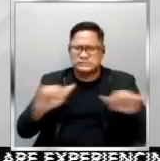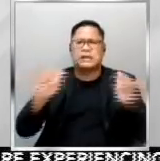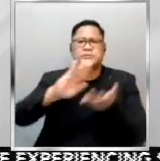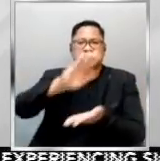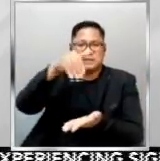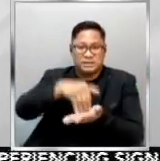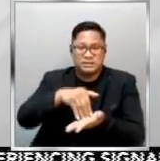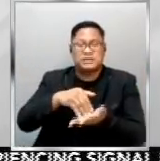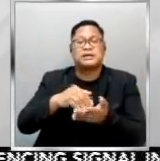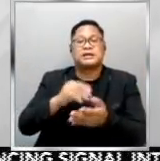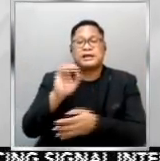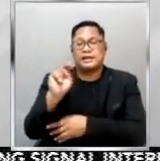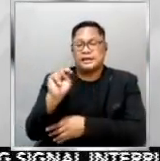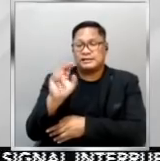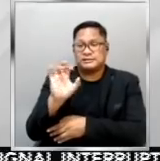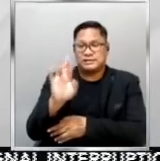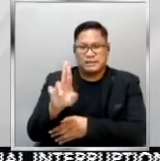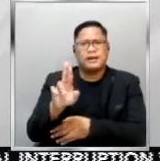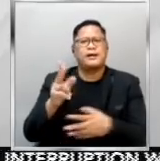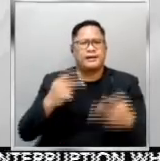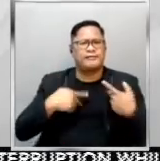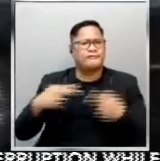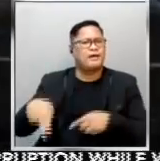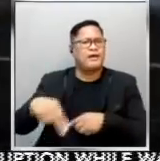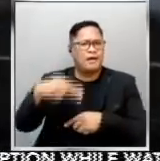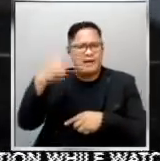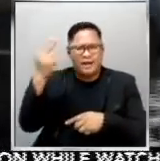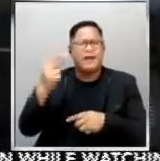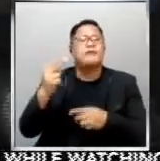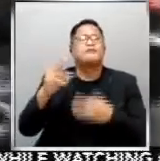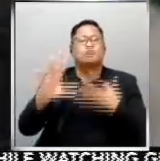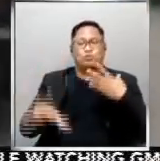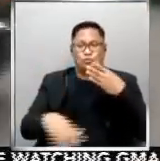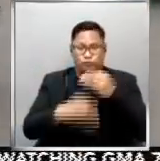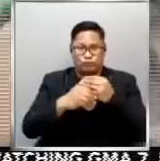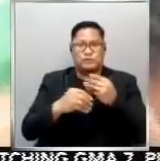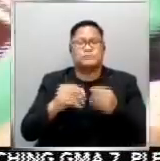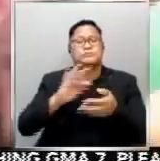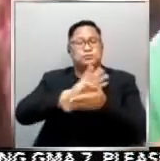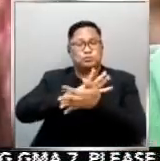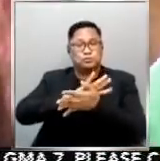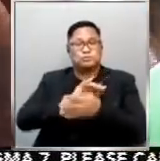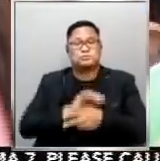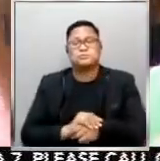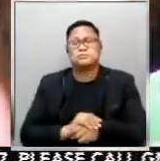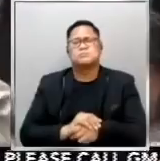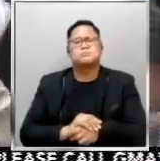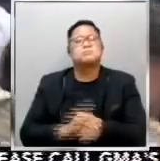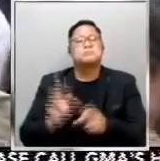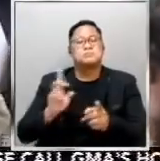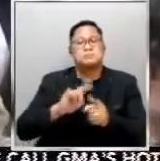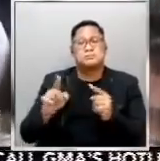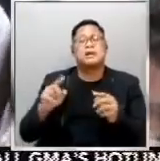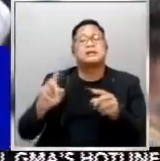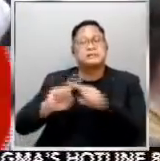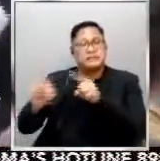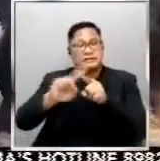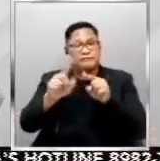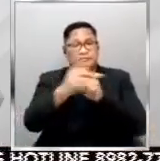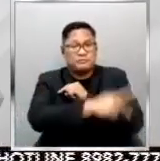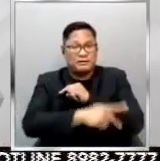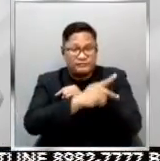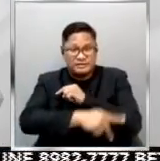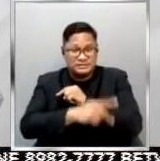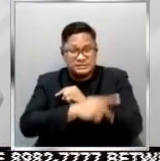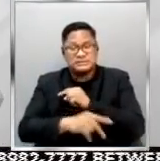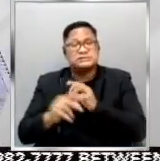mga pinakamalaking total confirmed cases. Gayunpaman, nababahala na ang League of Provinces of the Philippines o LPP.